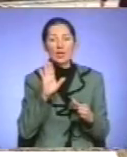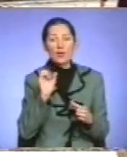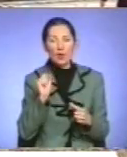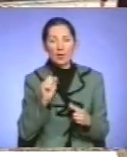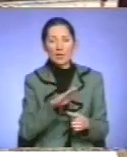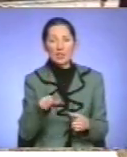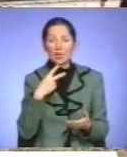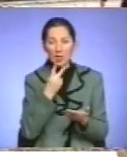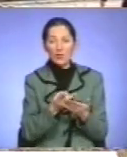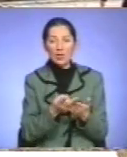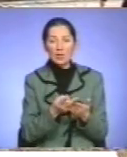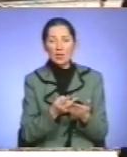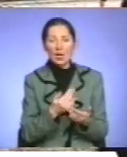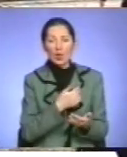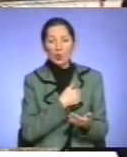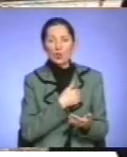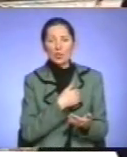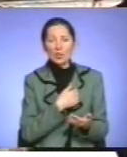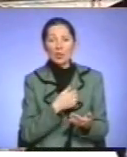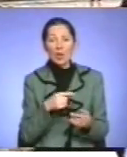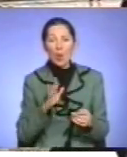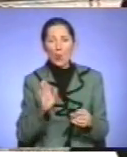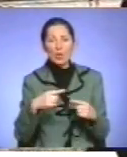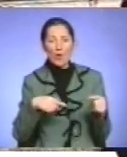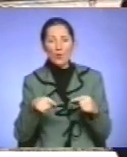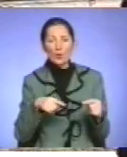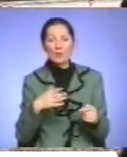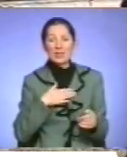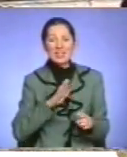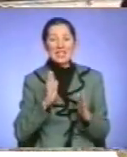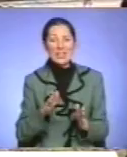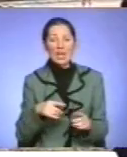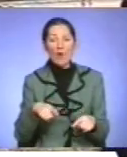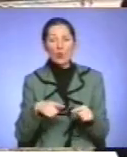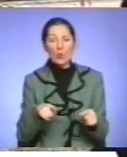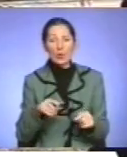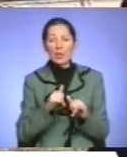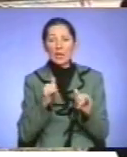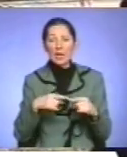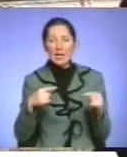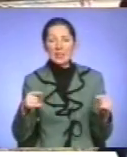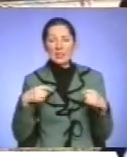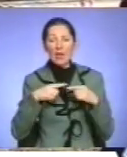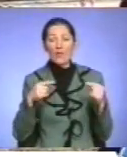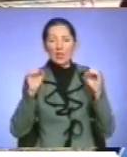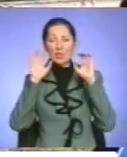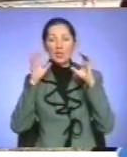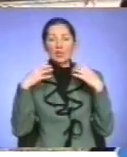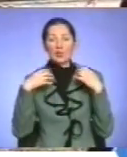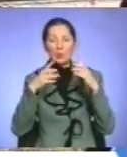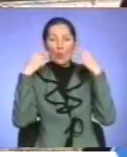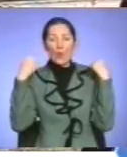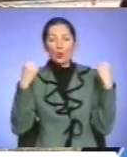молоде покоління, ті грають, хотіли, напевно, бути футболістами. Але в нас не тільки футбол, у нас різні види спорту. Сьогодні бачите, волейбольна